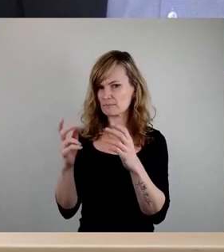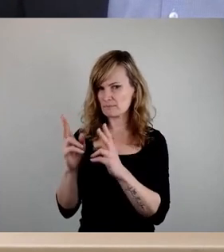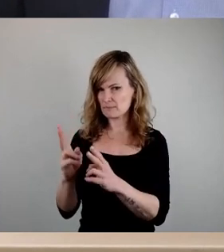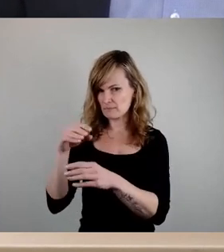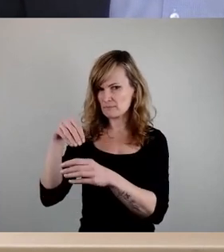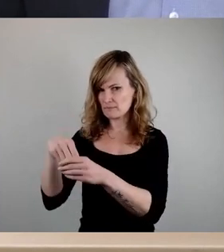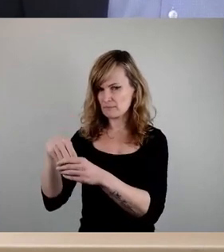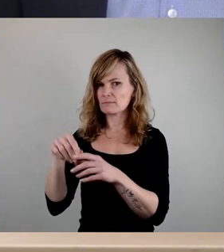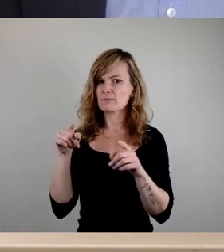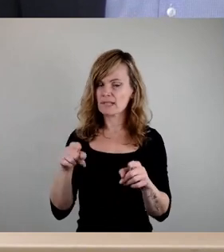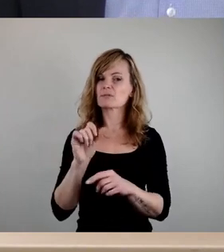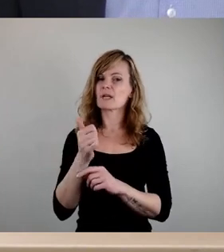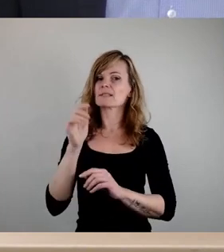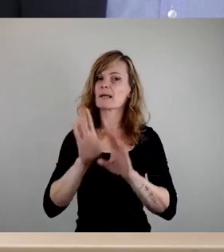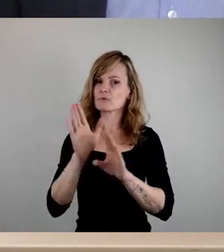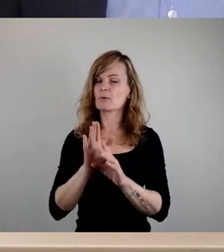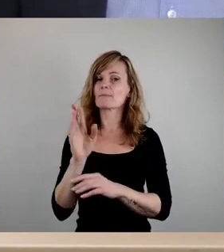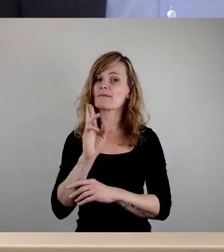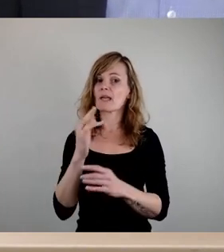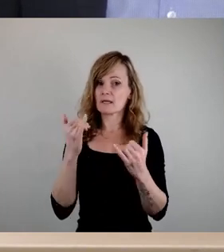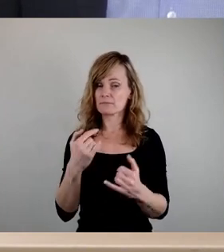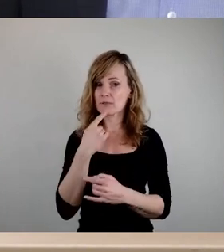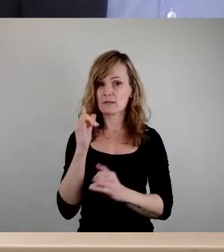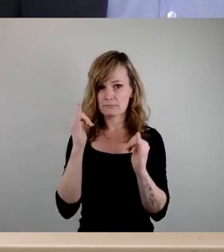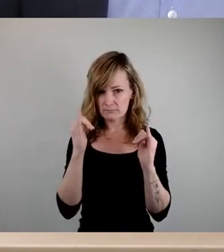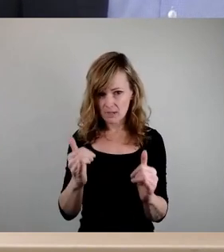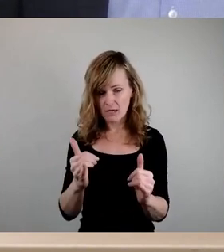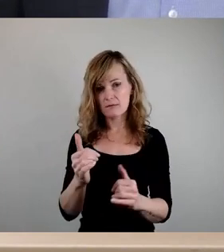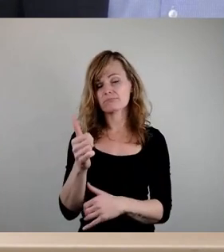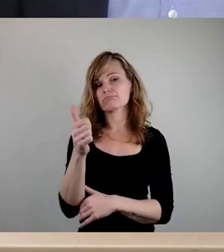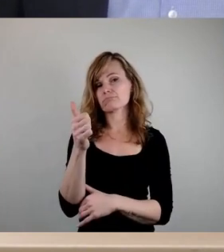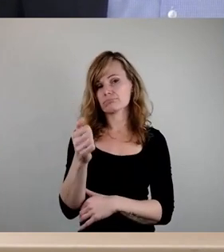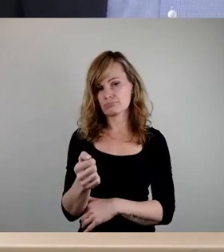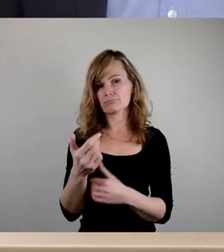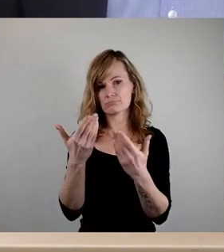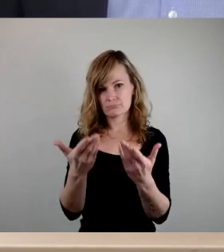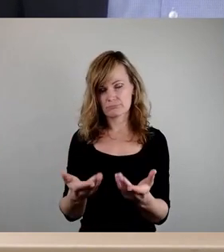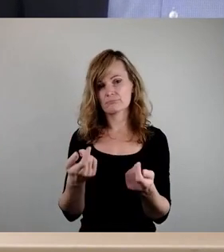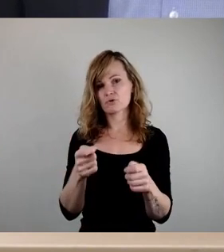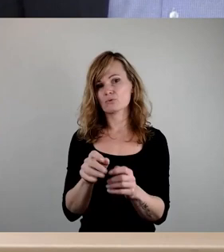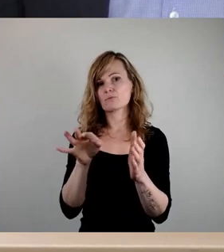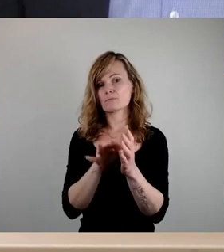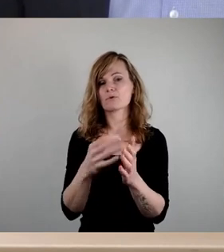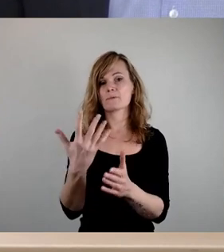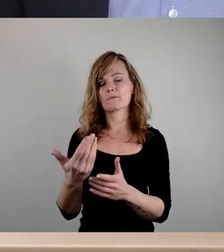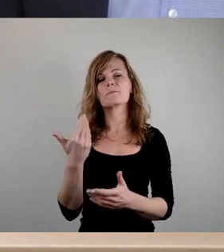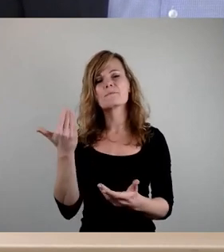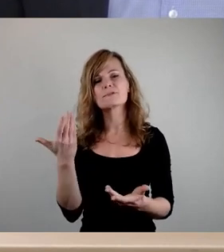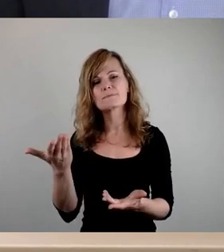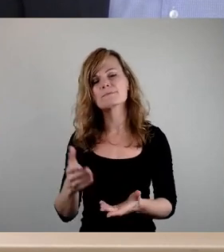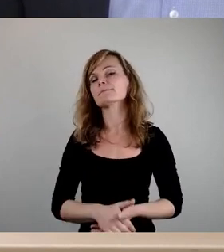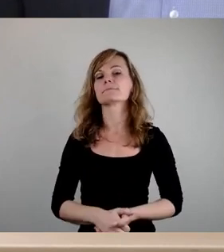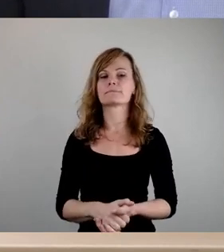also zuerst abstimmen, wer hier seine Zustimmung geben kann, diesen Beschlusspunkt 5. Bitte?